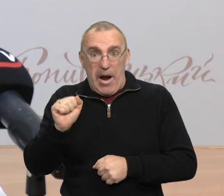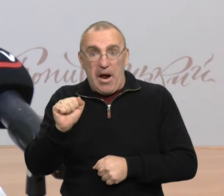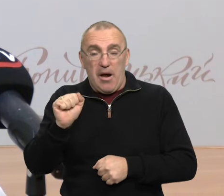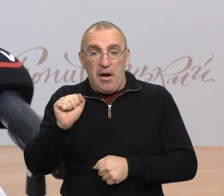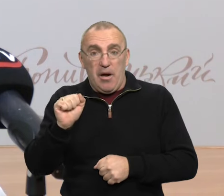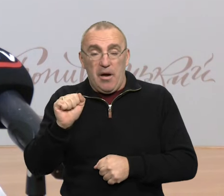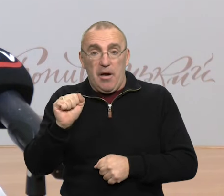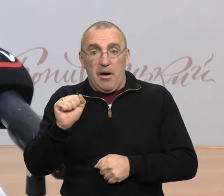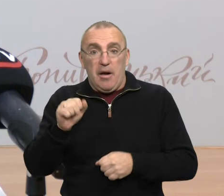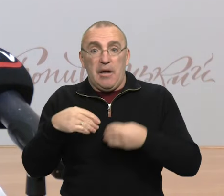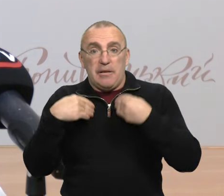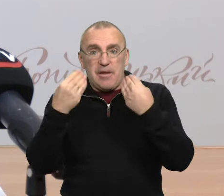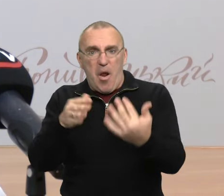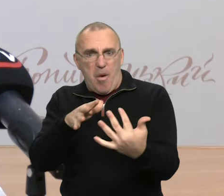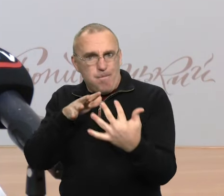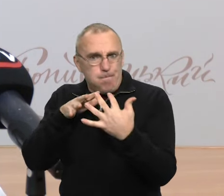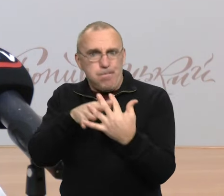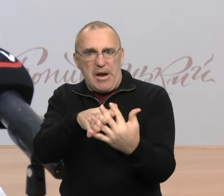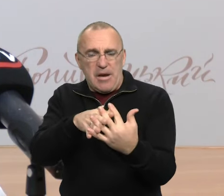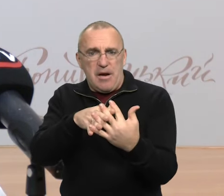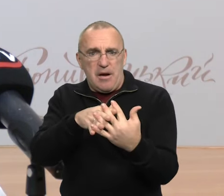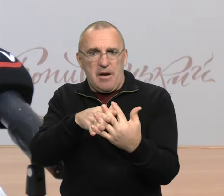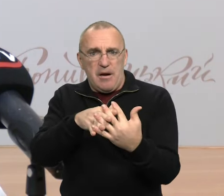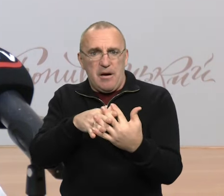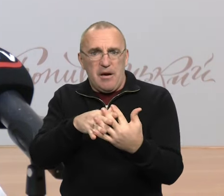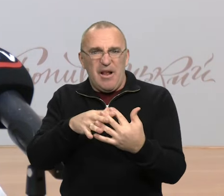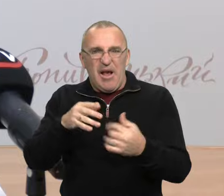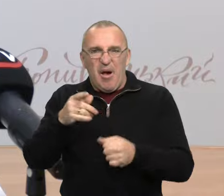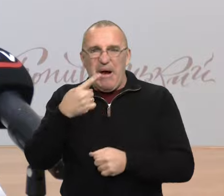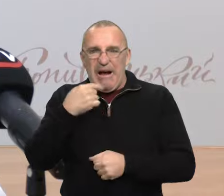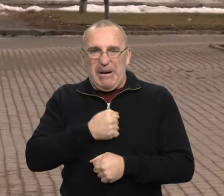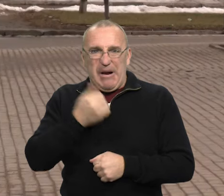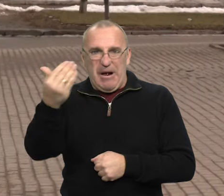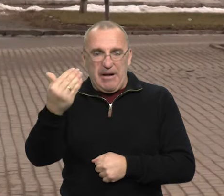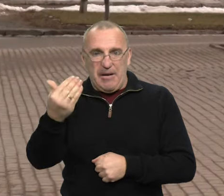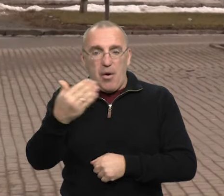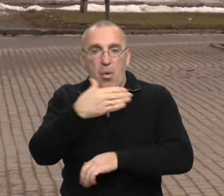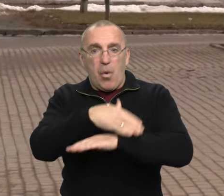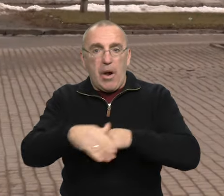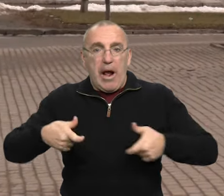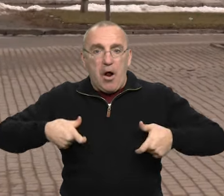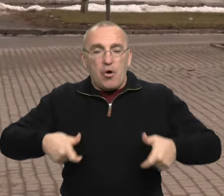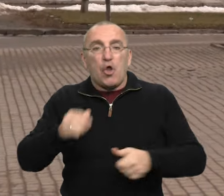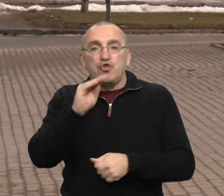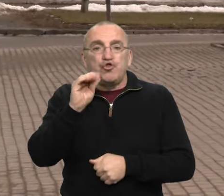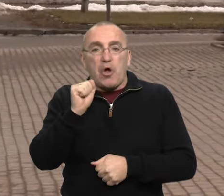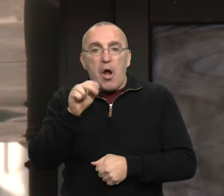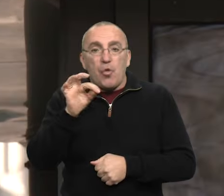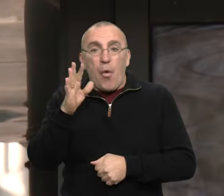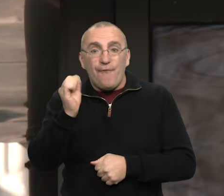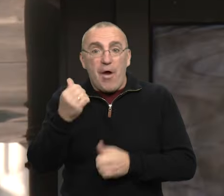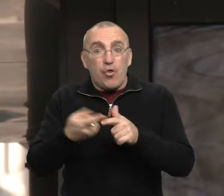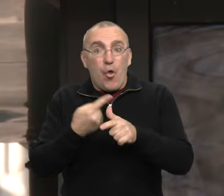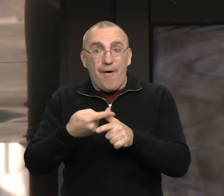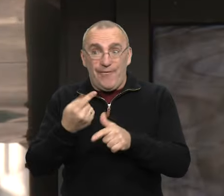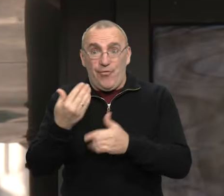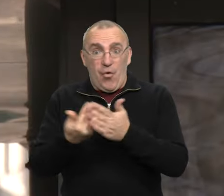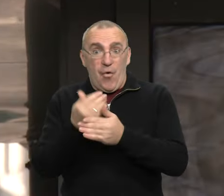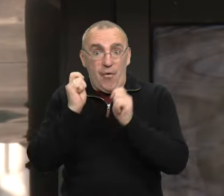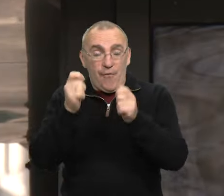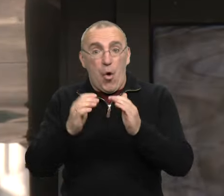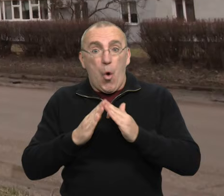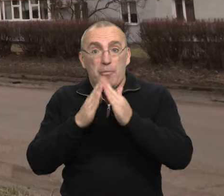УПА дала бій бій більшовицькій армії це вулиця Генерала Жадова щодо її назви як і